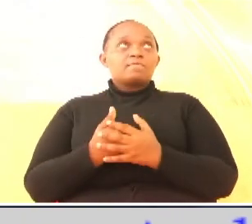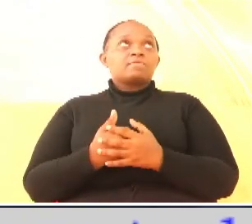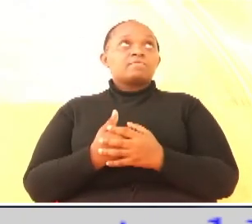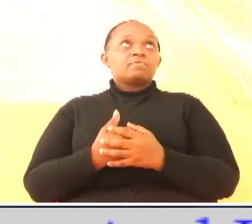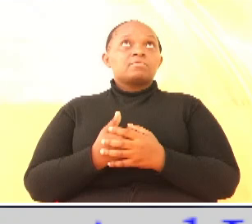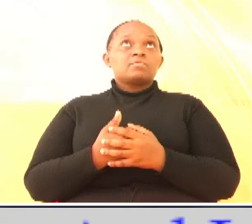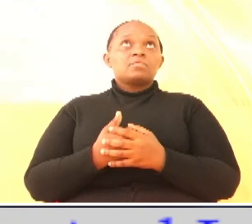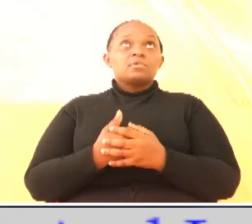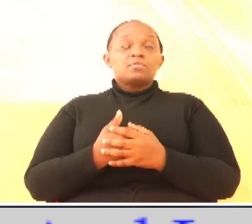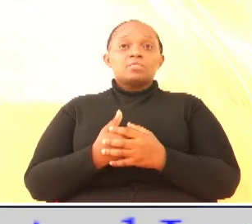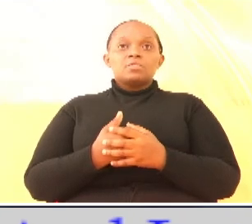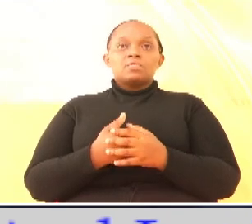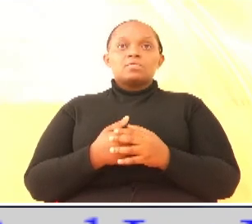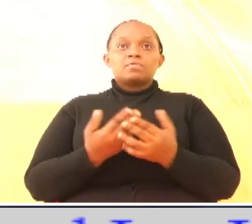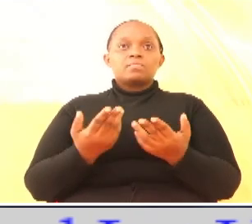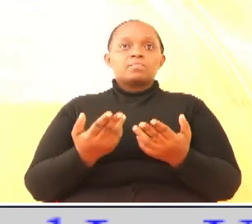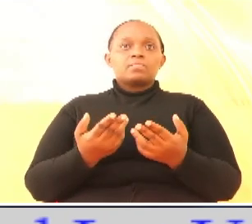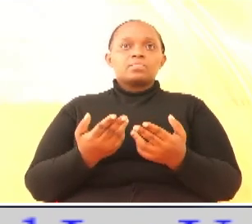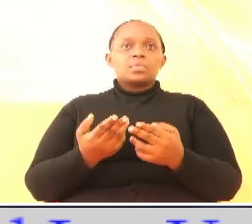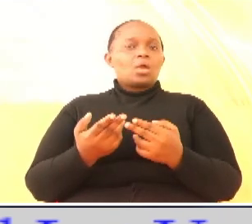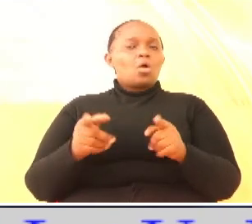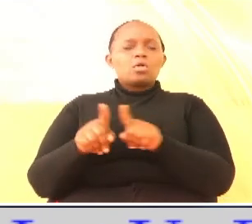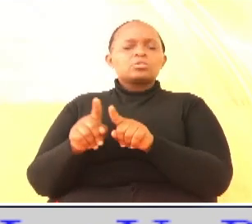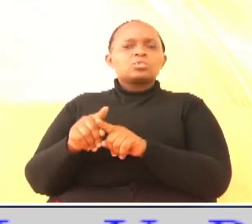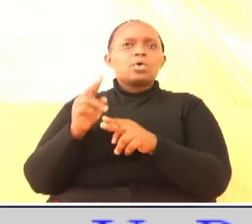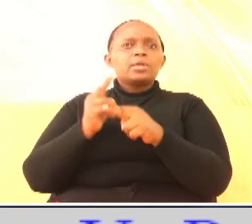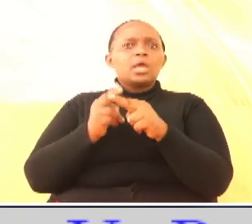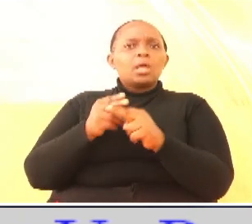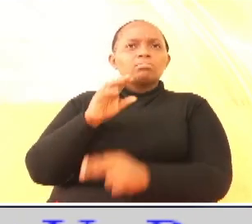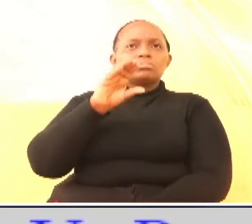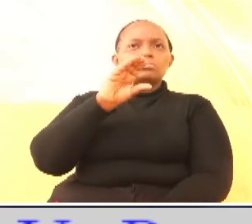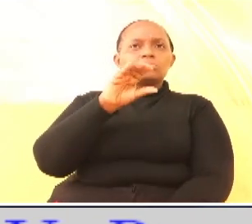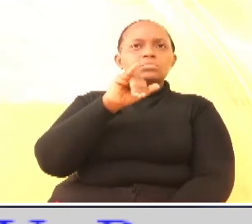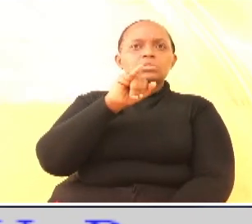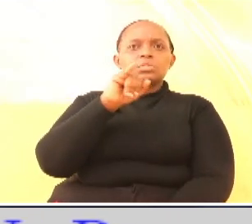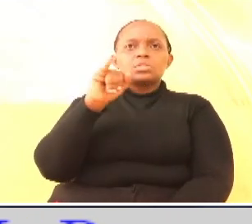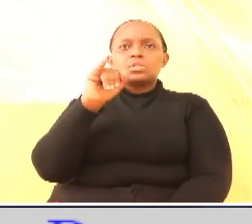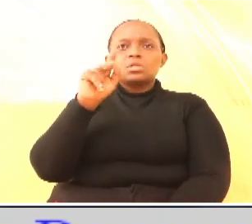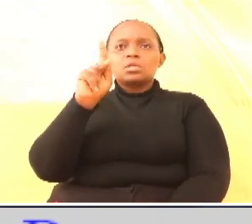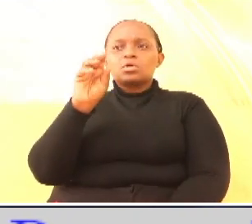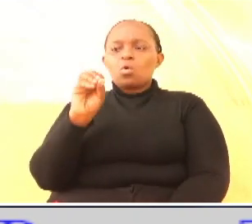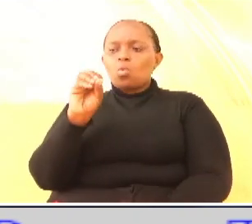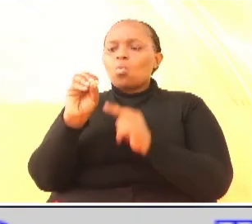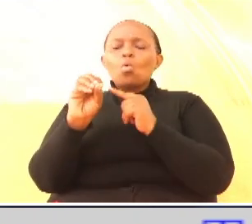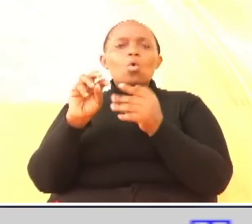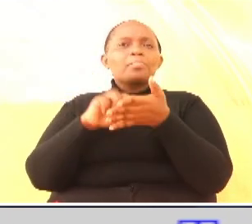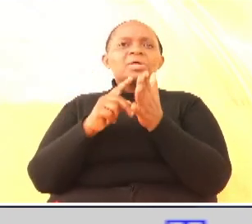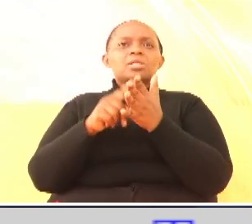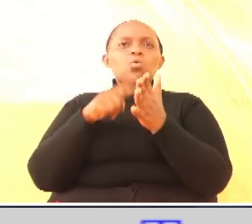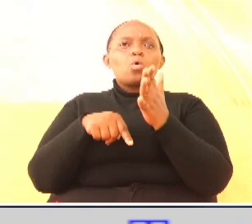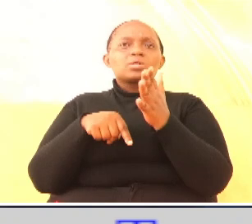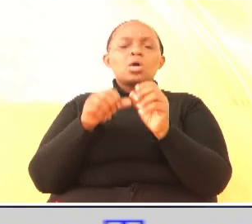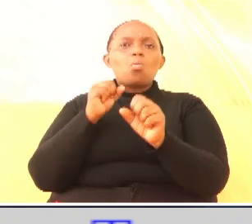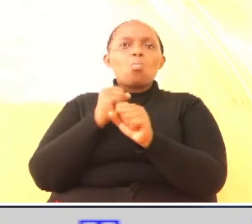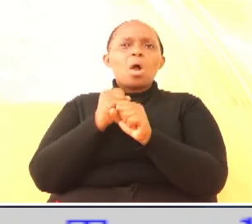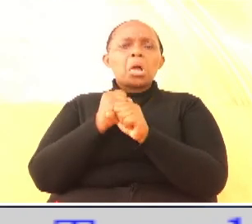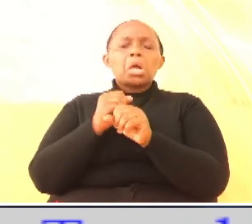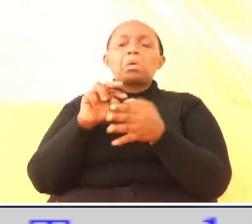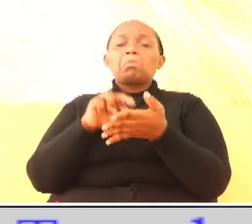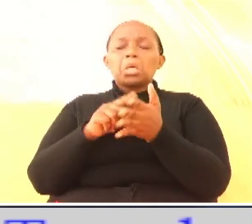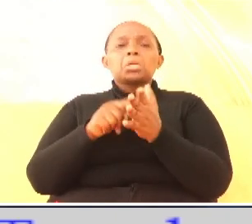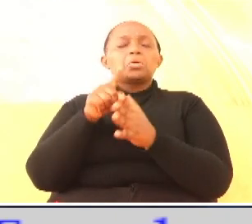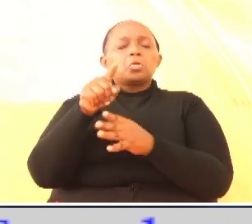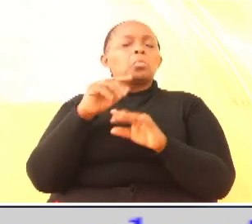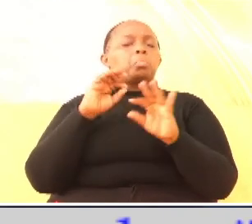kuitwa Shieko, si Shieko ni matendo. Ni baraka, matendo yenu yanaonekana. Kwa hivyo nataka kuongea